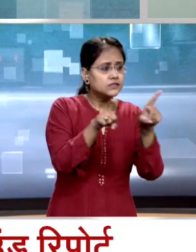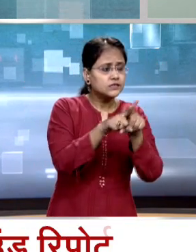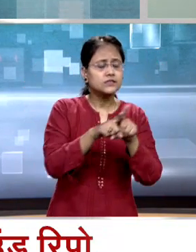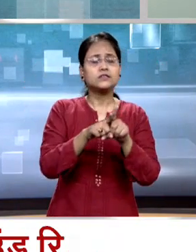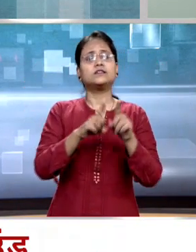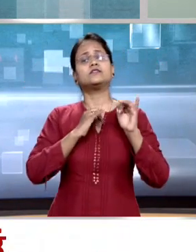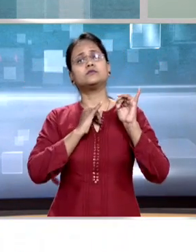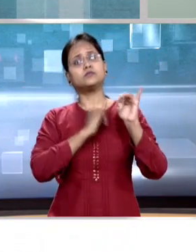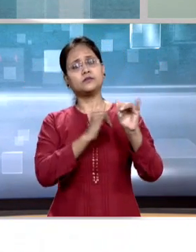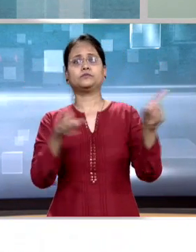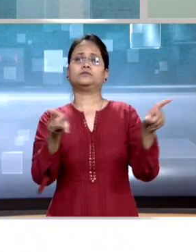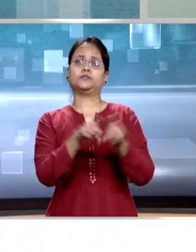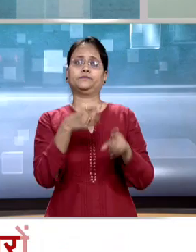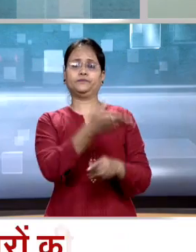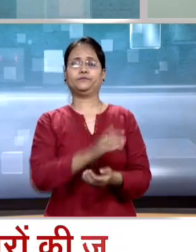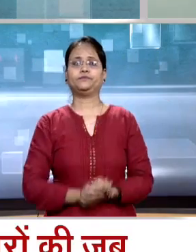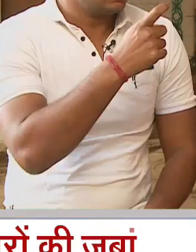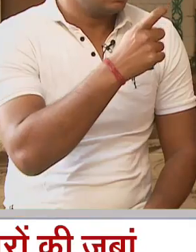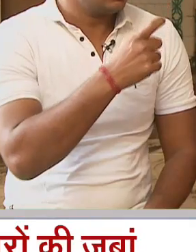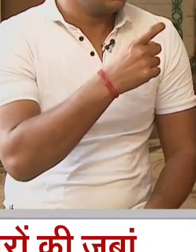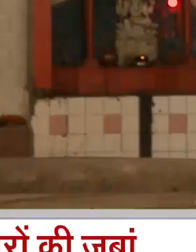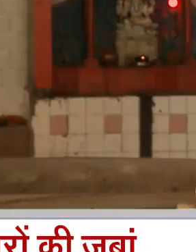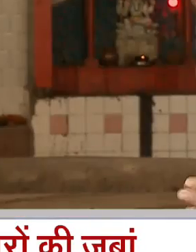जितना आपने और हमने।